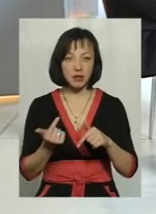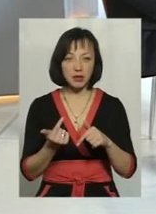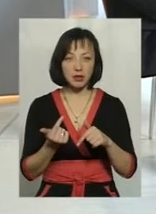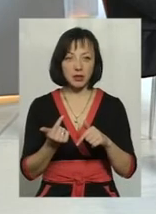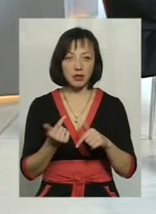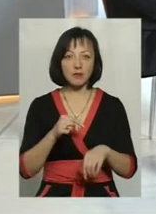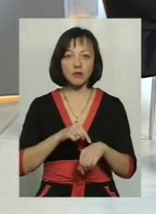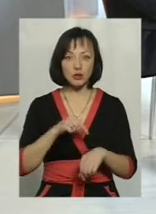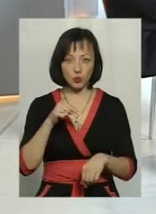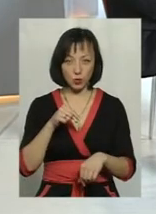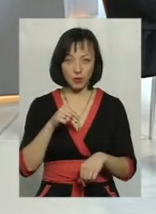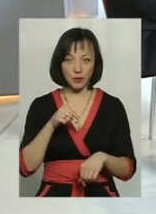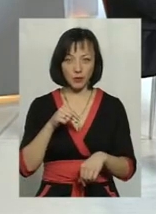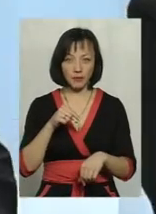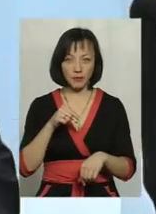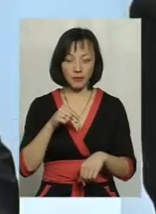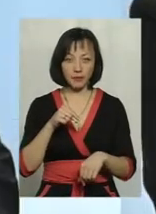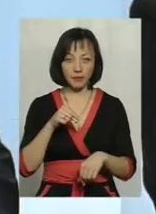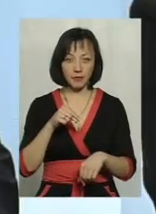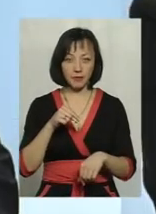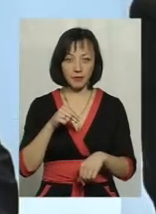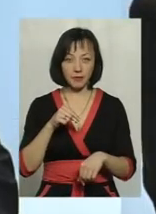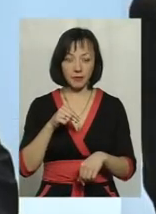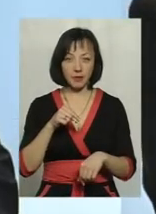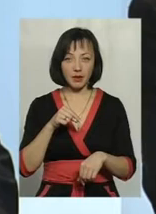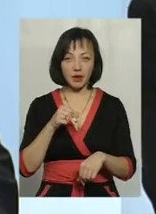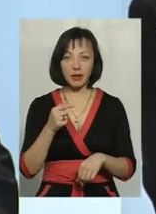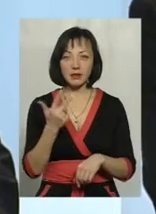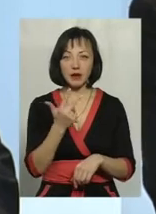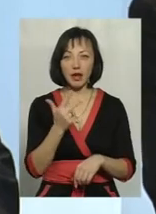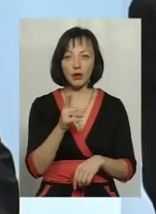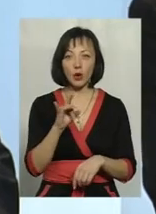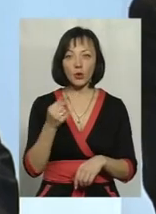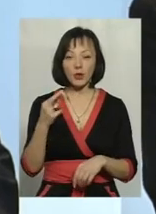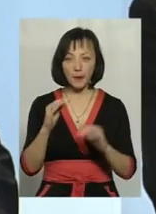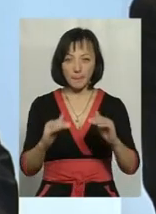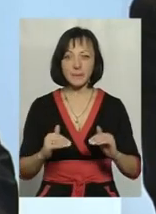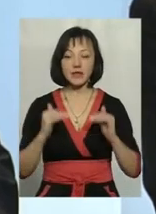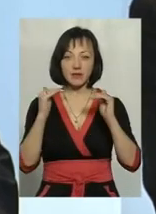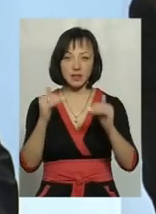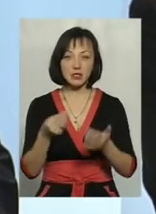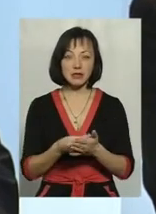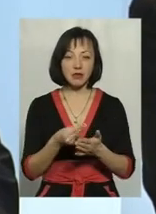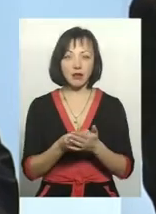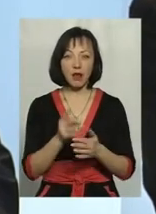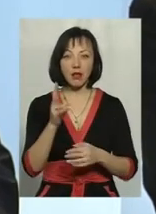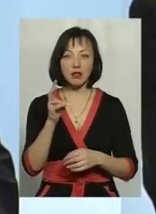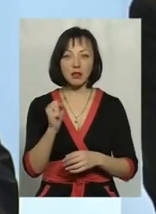підприємець відчули, як от 3 грудня підвищили, так? Підвищилась ціна